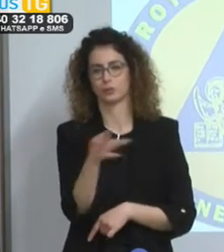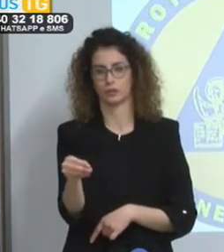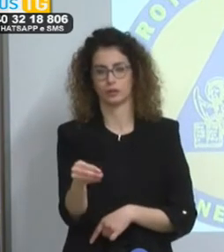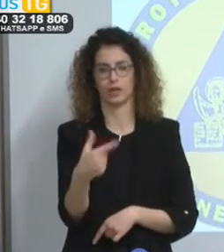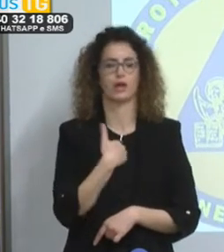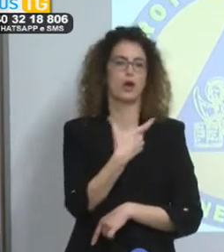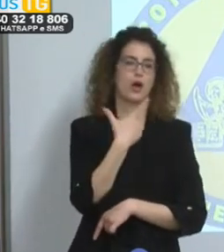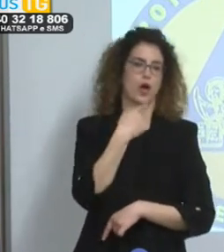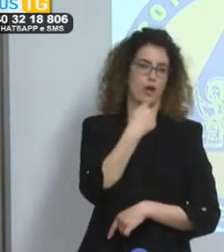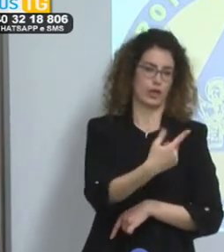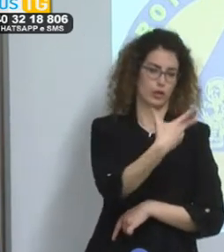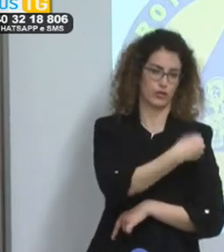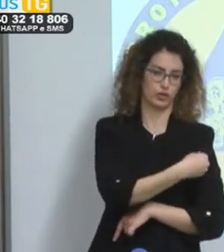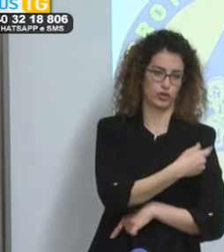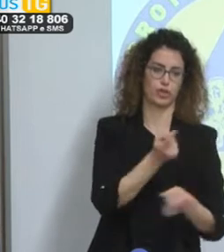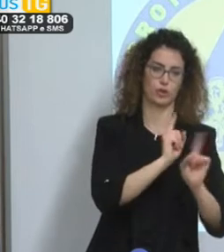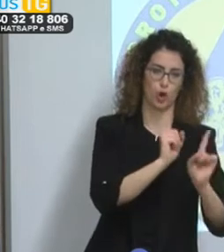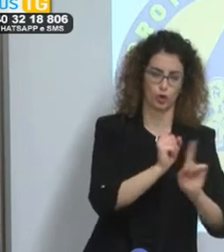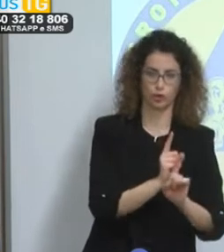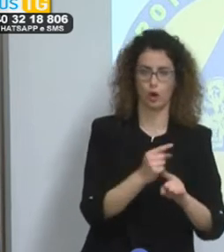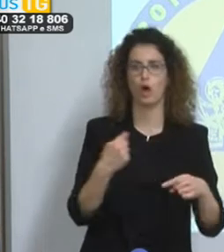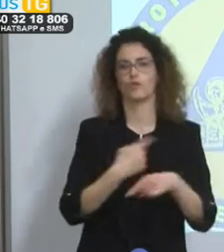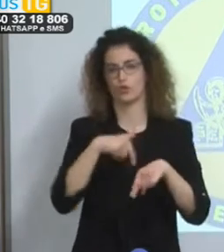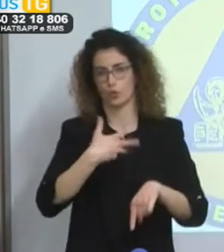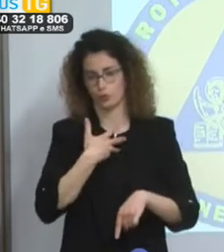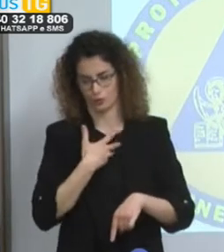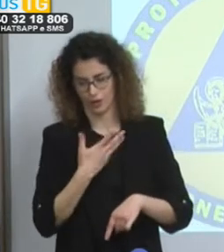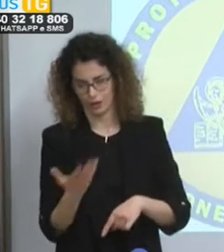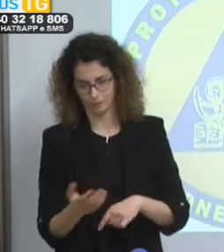di vaccini ha detto che non era possibile, adesso tutti dicono che ci sono.